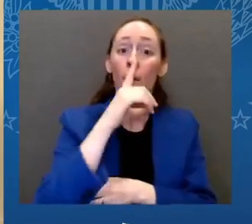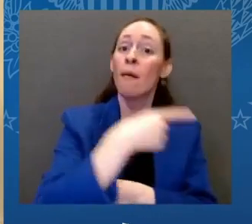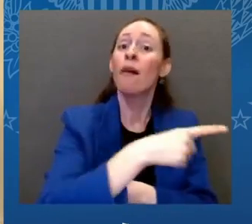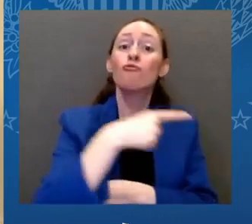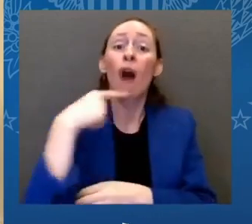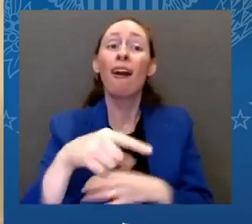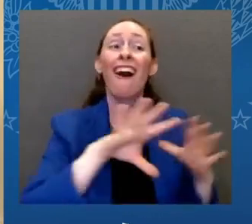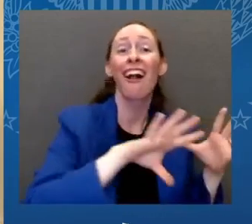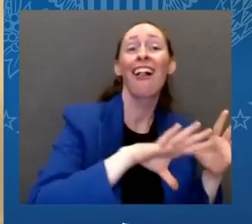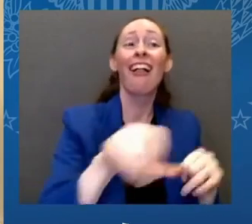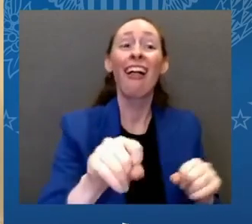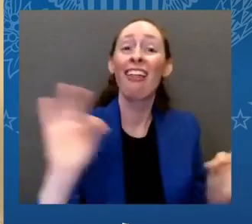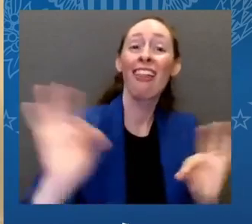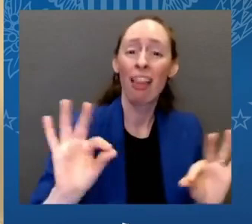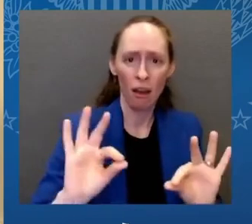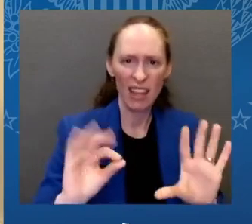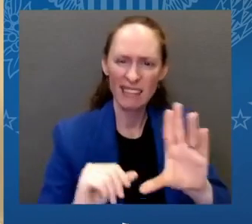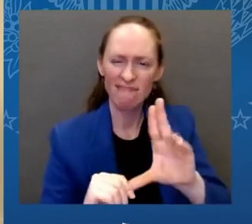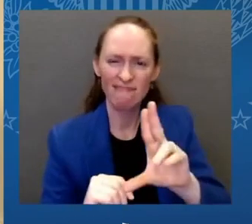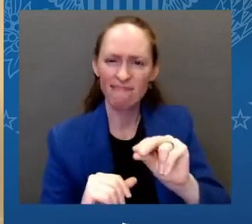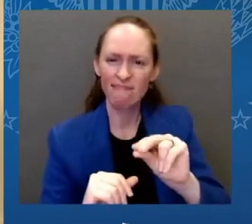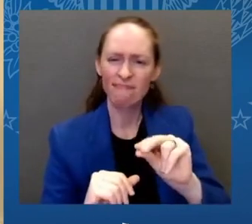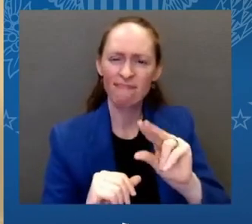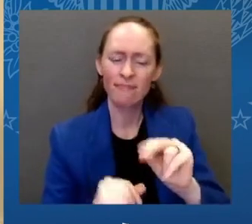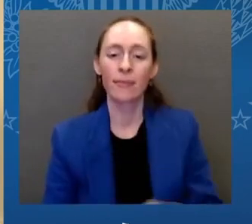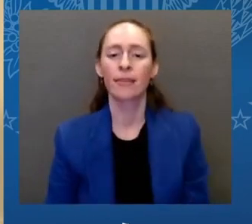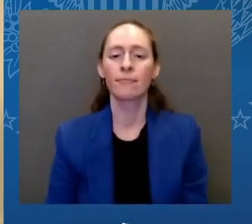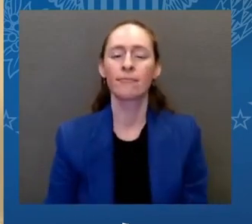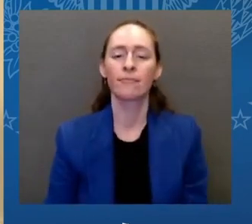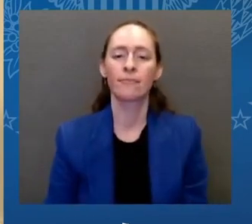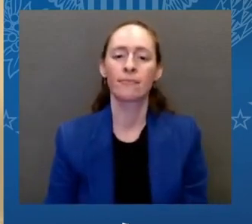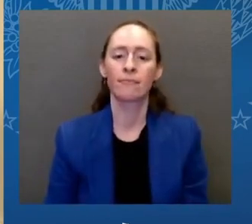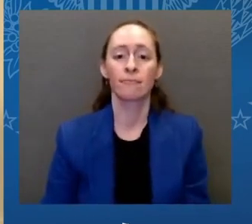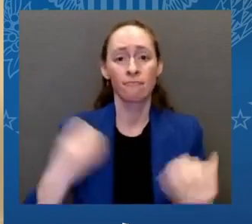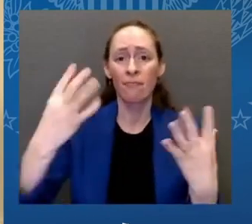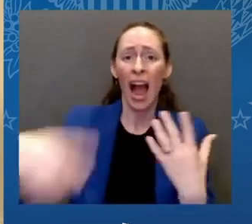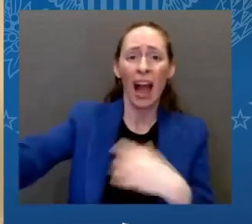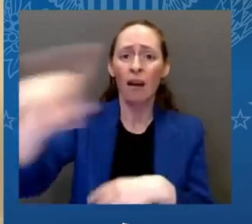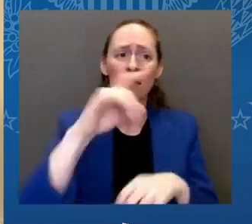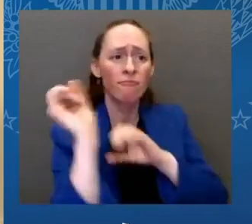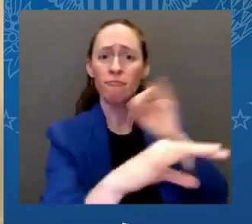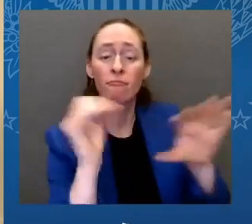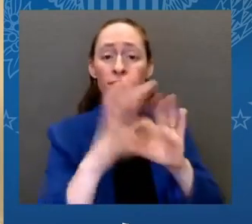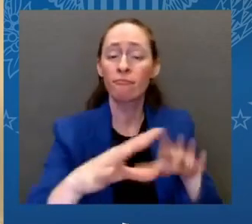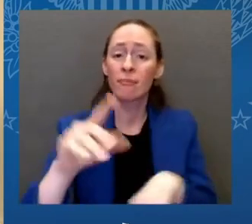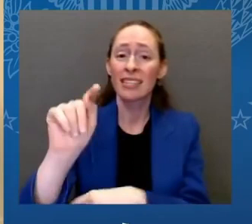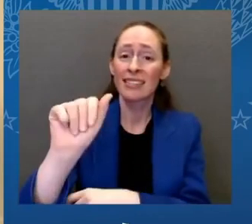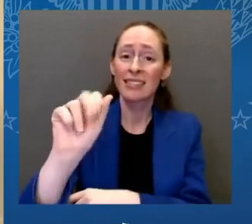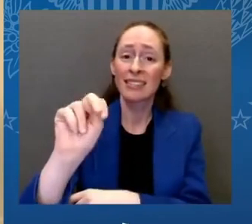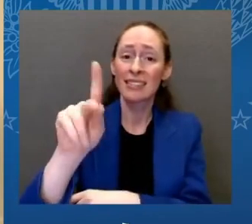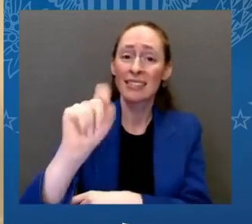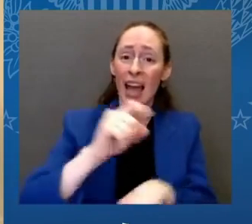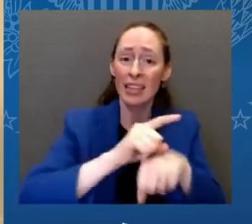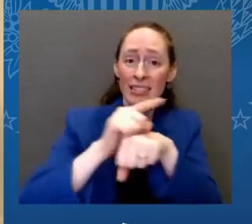шкоди. Більше 50 країн зібрали більше 2000 танків, кілька тисяч бойових